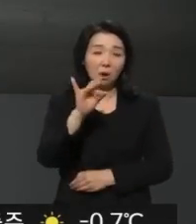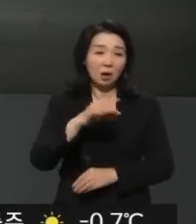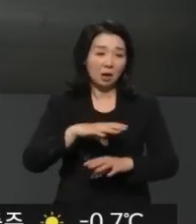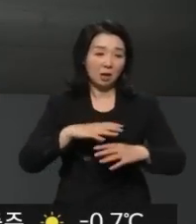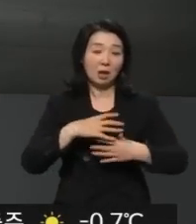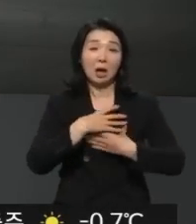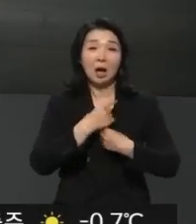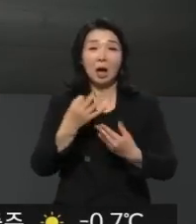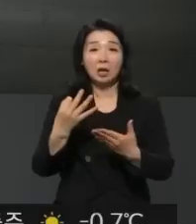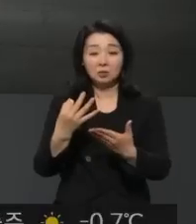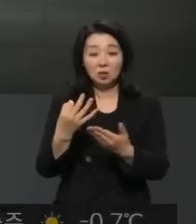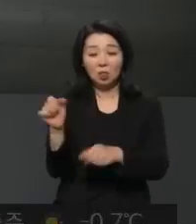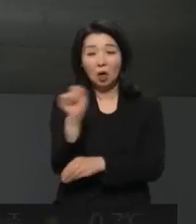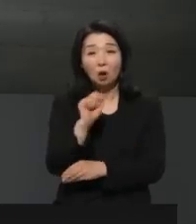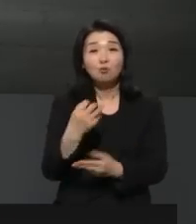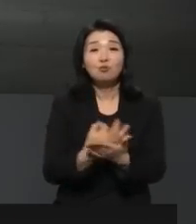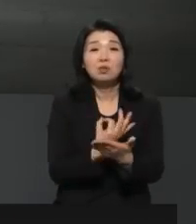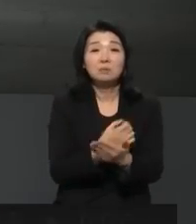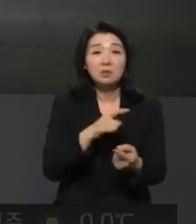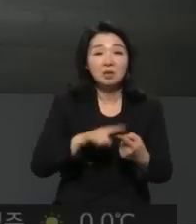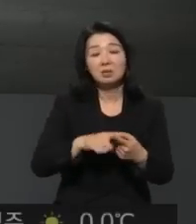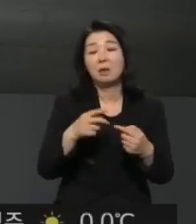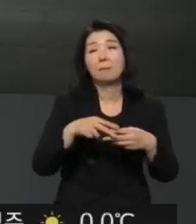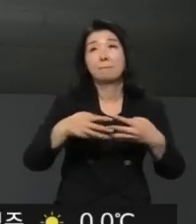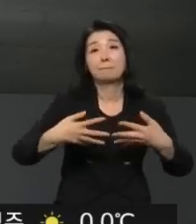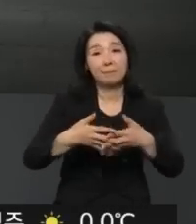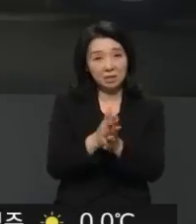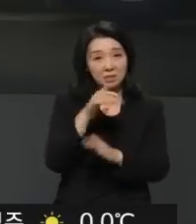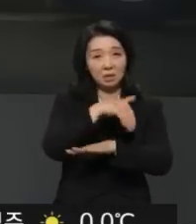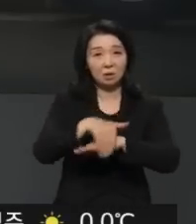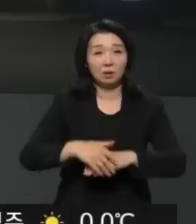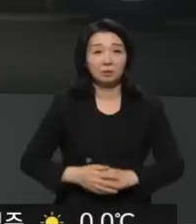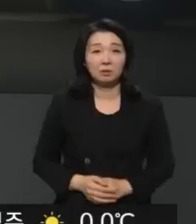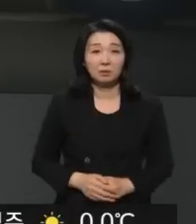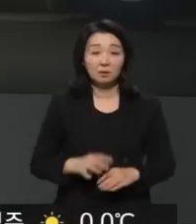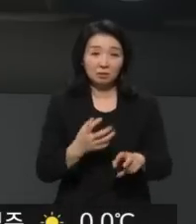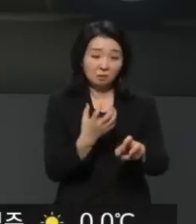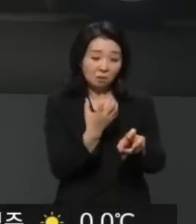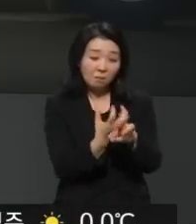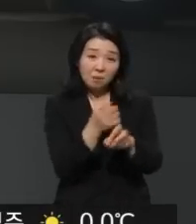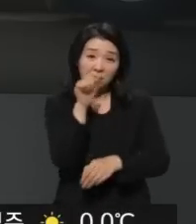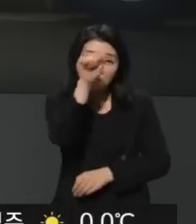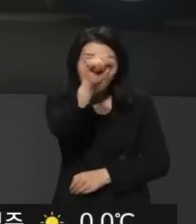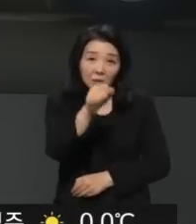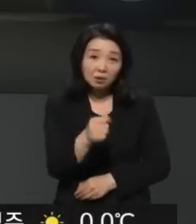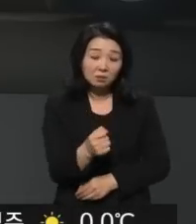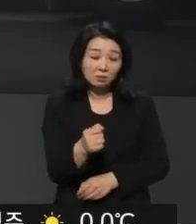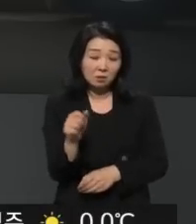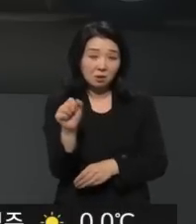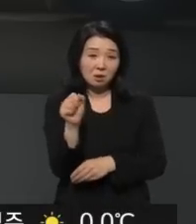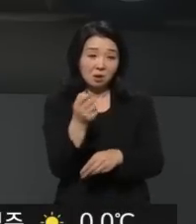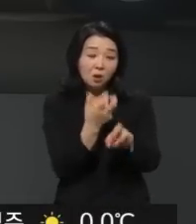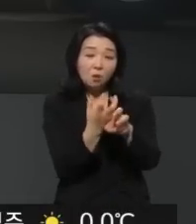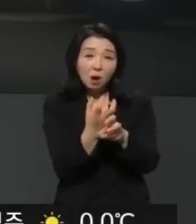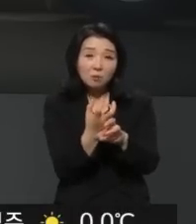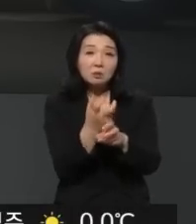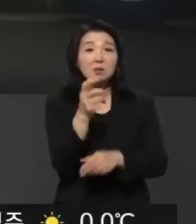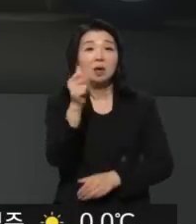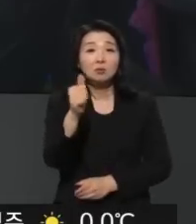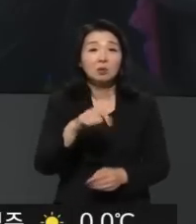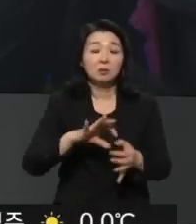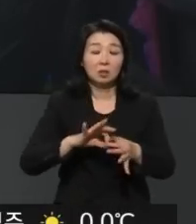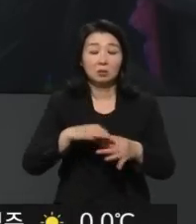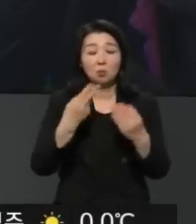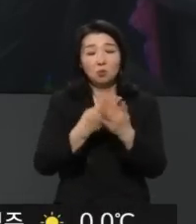안전운임제를 완전 폐지하는 안까지도 검토하고 있습니다. 또 이번 사업에 참여하는 화물 차주에 대해서 유가